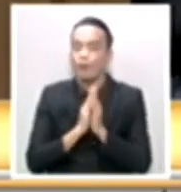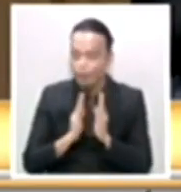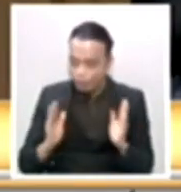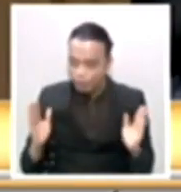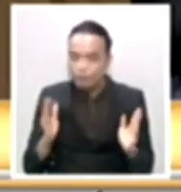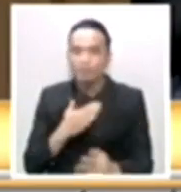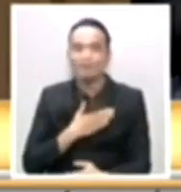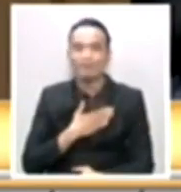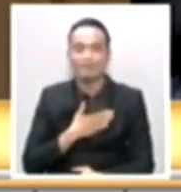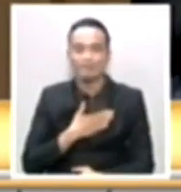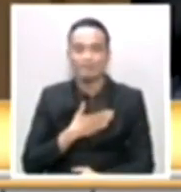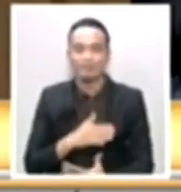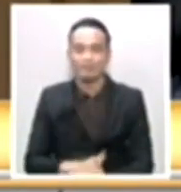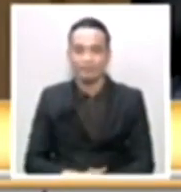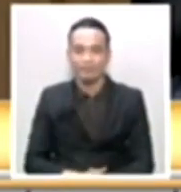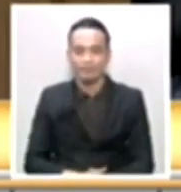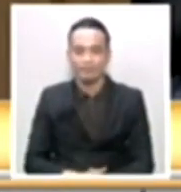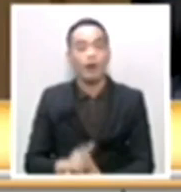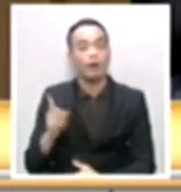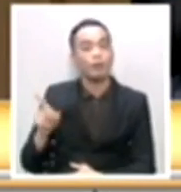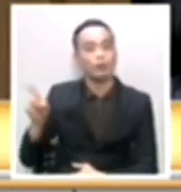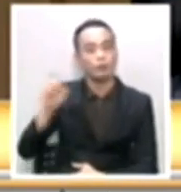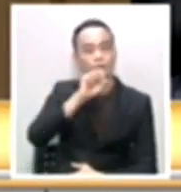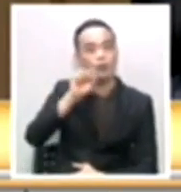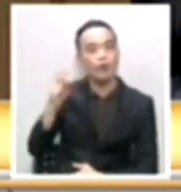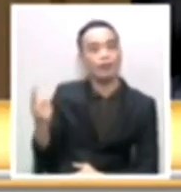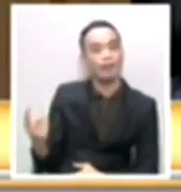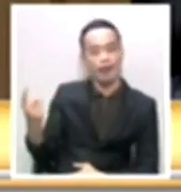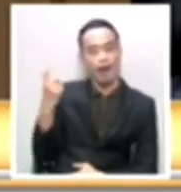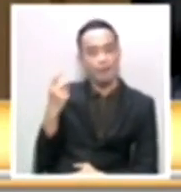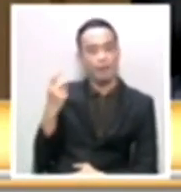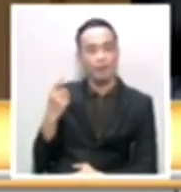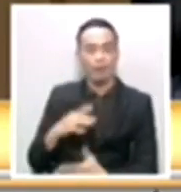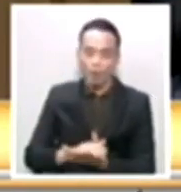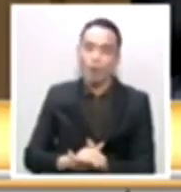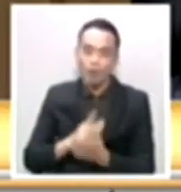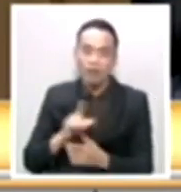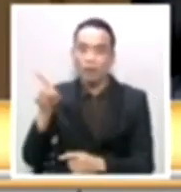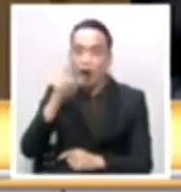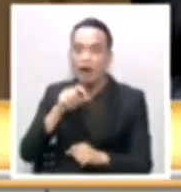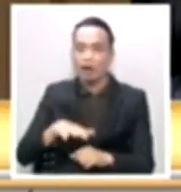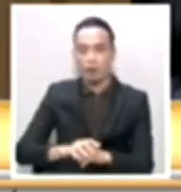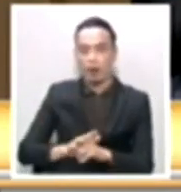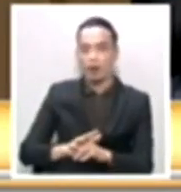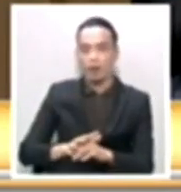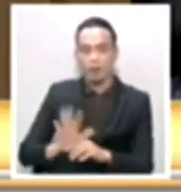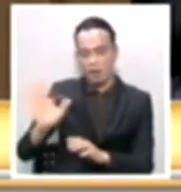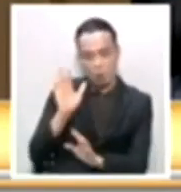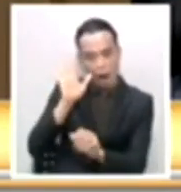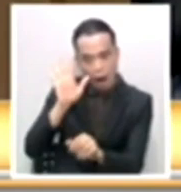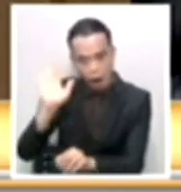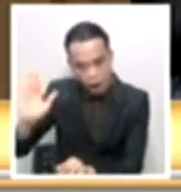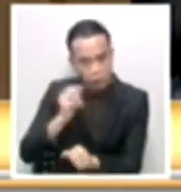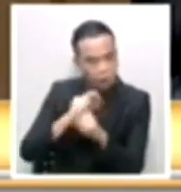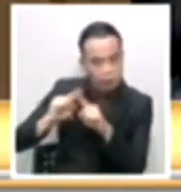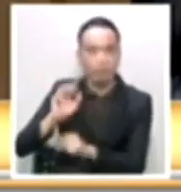านผู้ถามได้กรุณาได้เกริ่นว่าก็ไม่ได้ขัดขวางแต่ขอทราบเหตุผลนะครับกระ